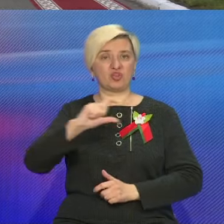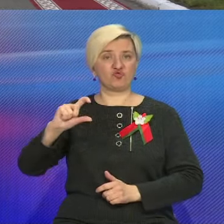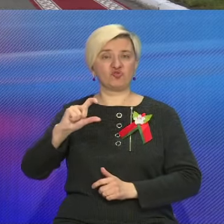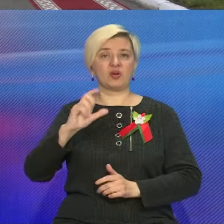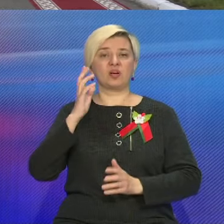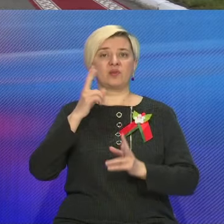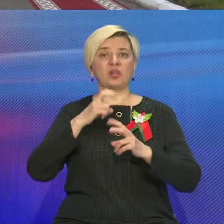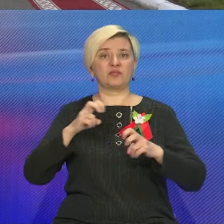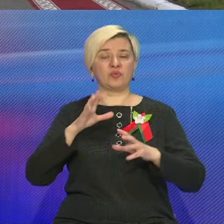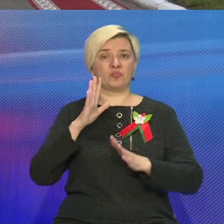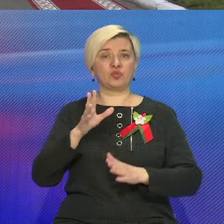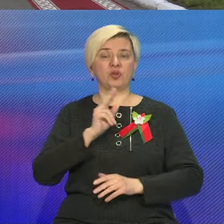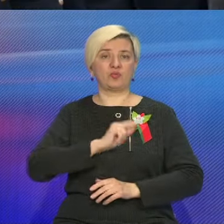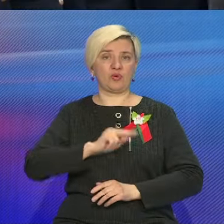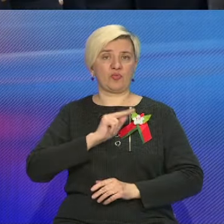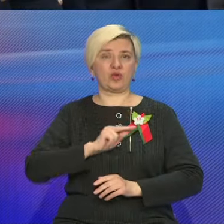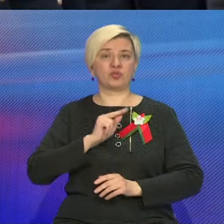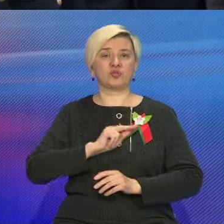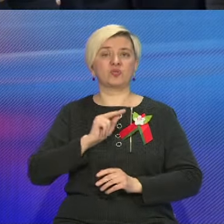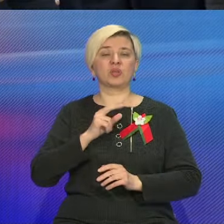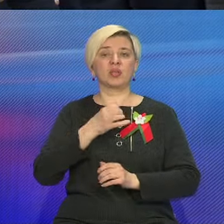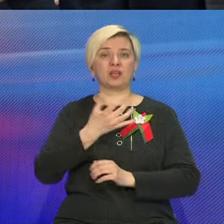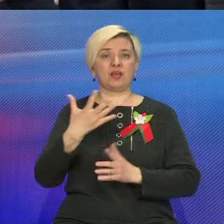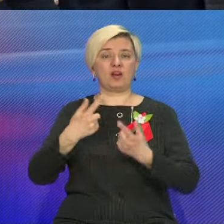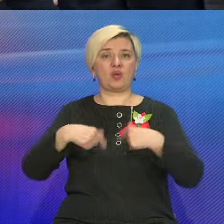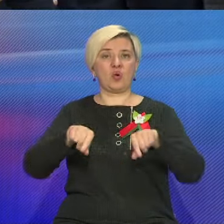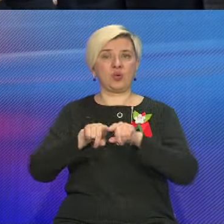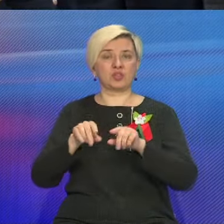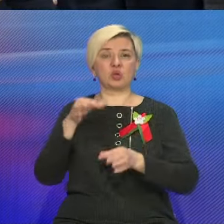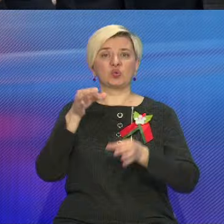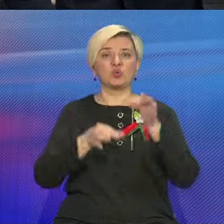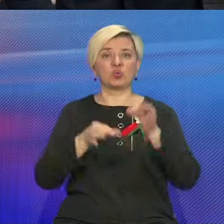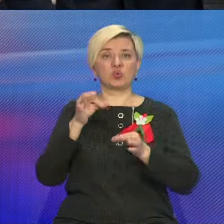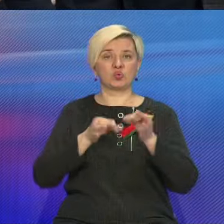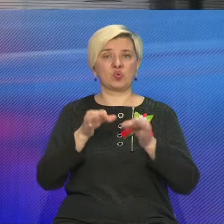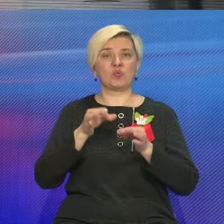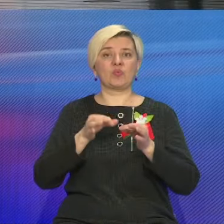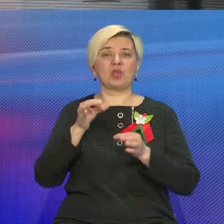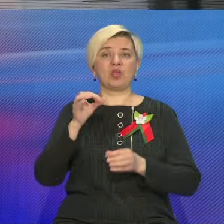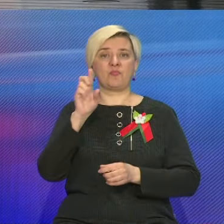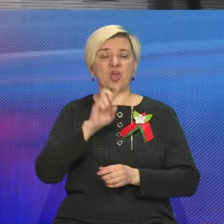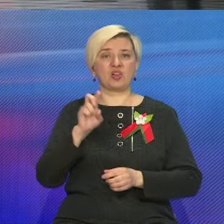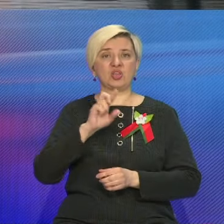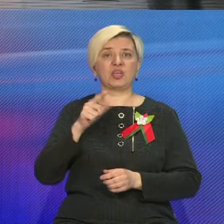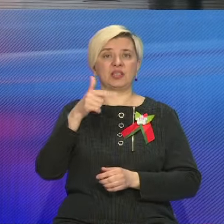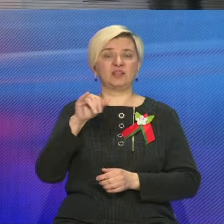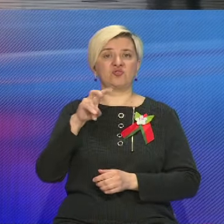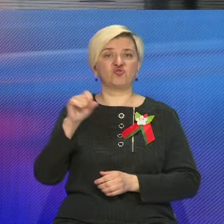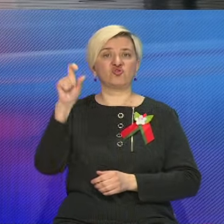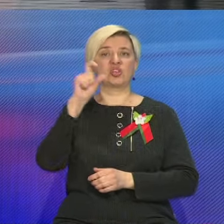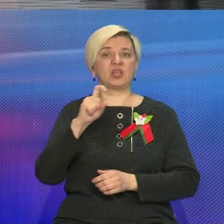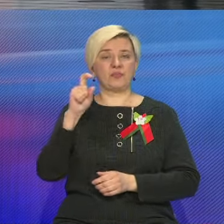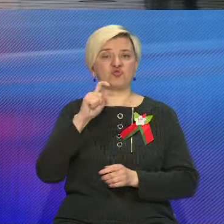даследаванні будуць праводзіць супрацоўнікі адразу некалькіх аддзелаў: судова-гісталагічных, біялагічных, генетычных і хімічных